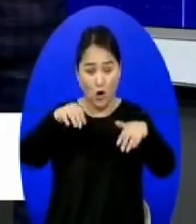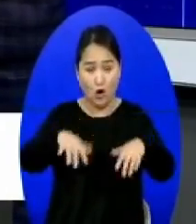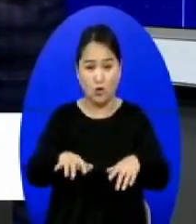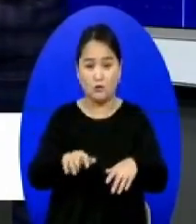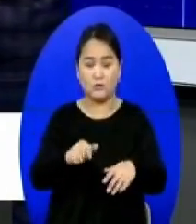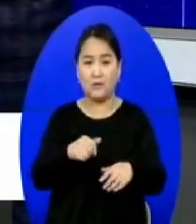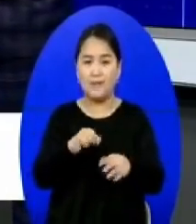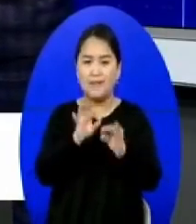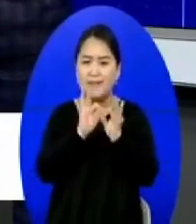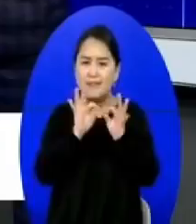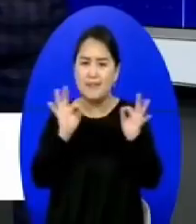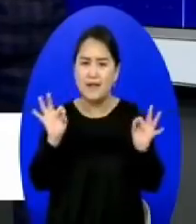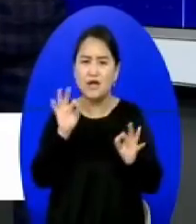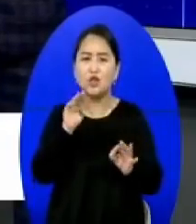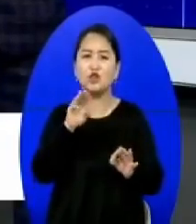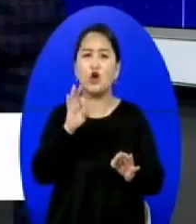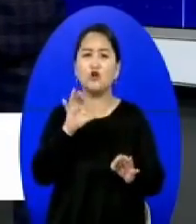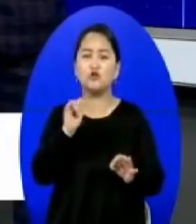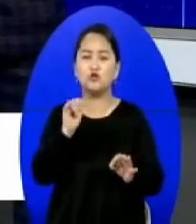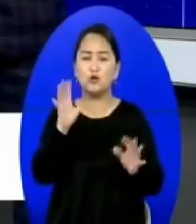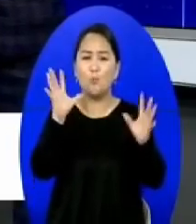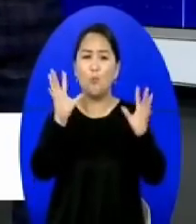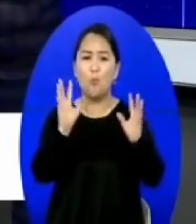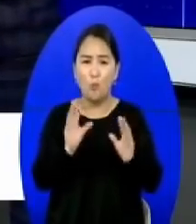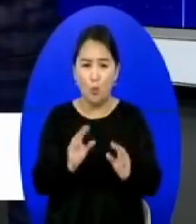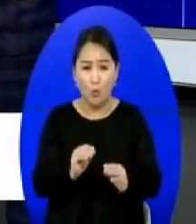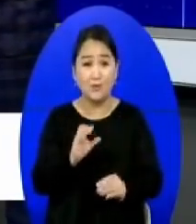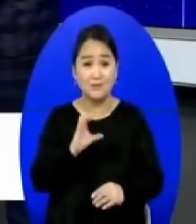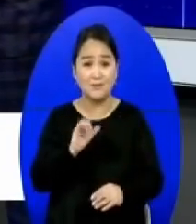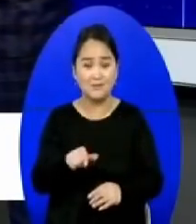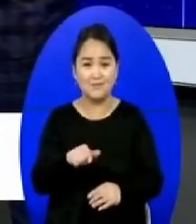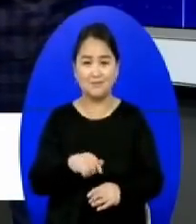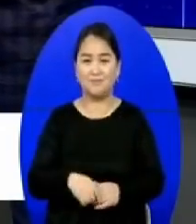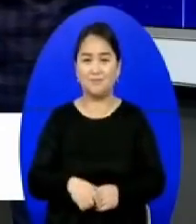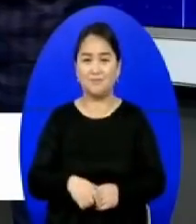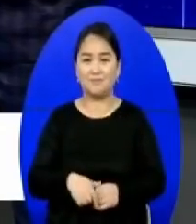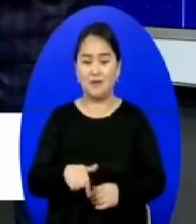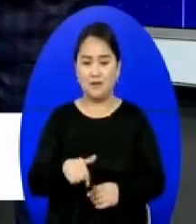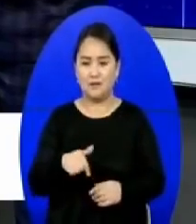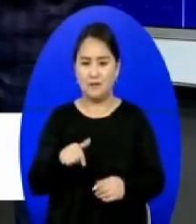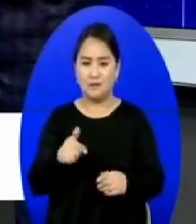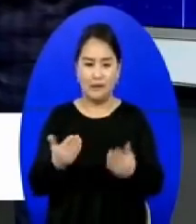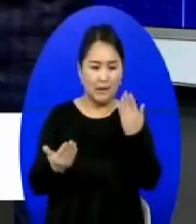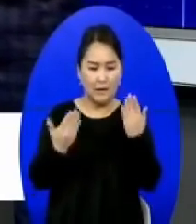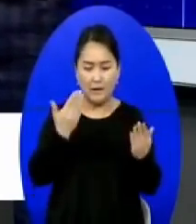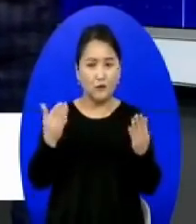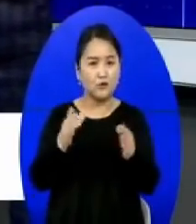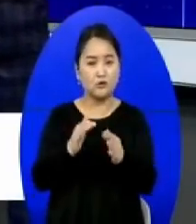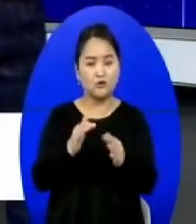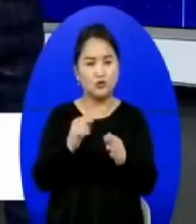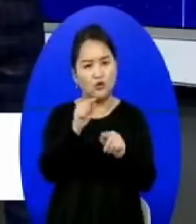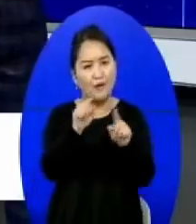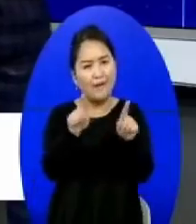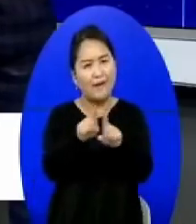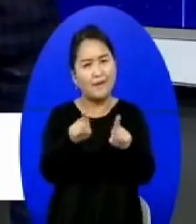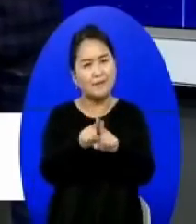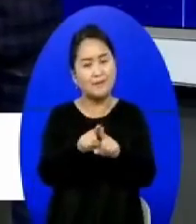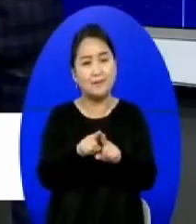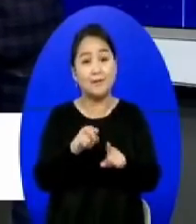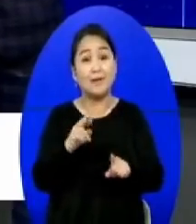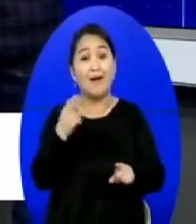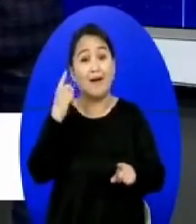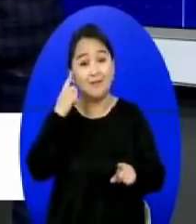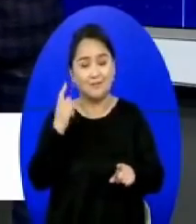хэдий ч нарийн ширхэг тоосон зүрийн хэмжээ бол маш хэмжээгээр буурсан. За харин яагаад ингэ харилцсан төвчний хувьд ингэ ойролцоо байна гэдэг бол нөгөө